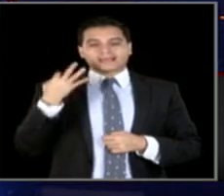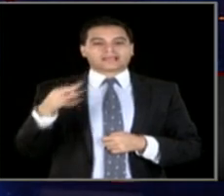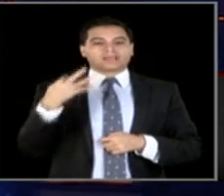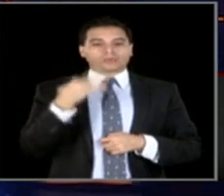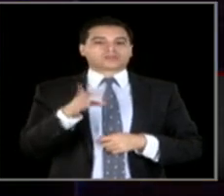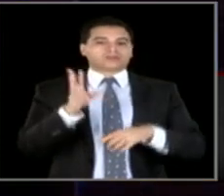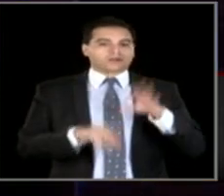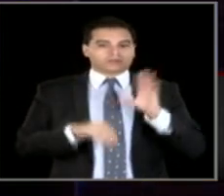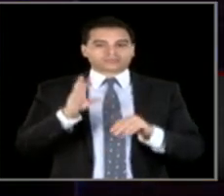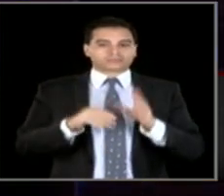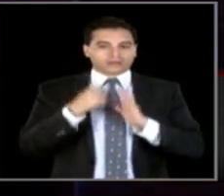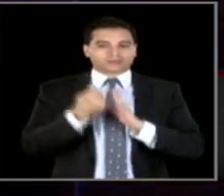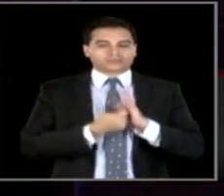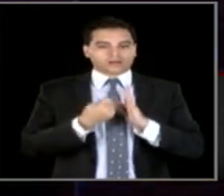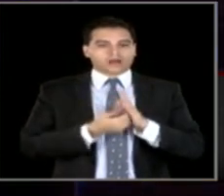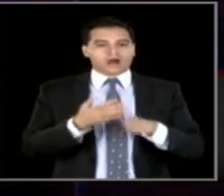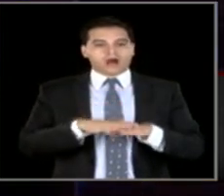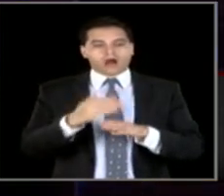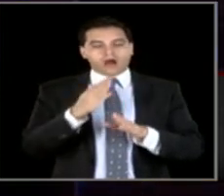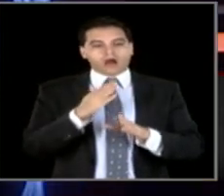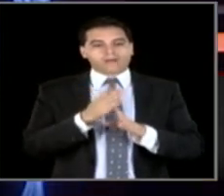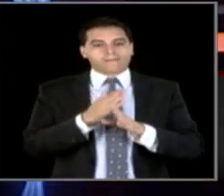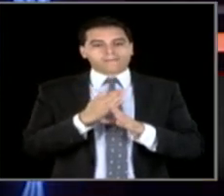33 حكاية، أبطالها